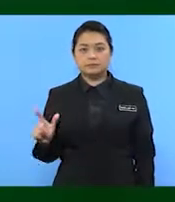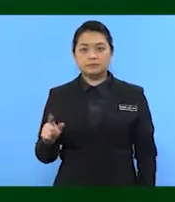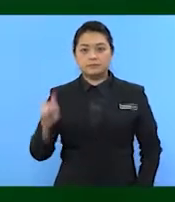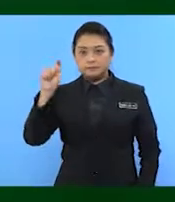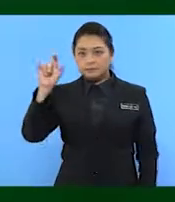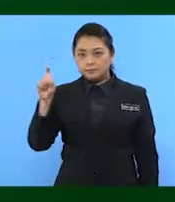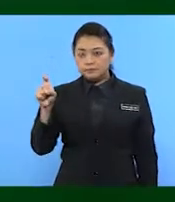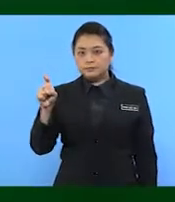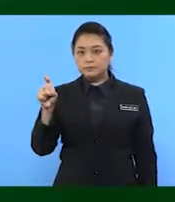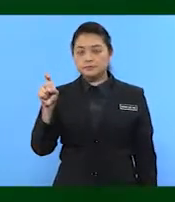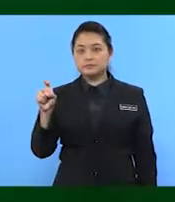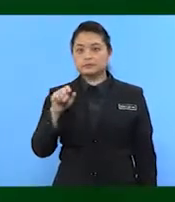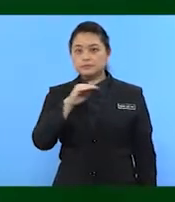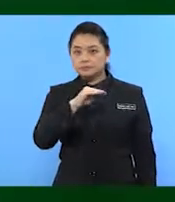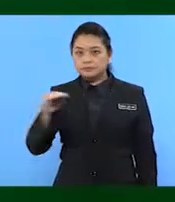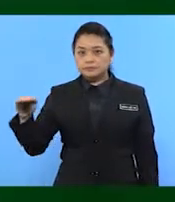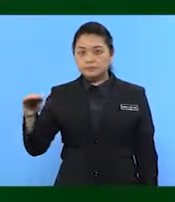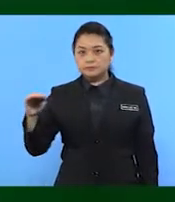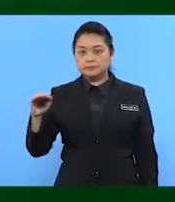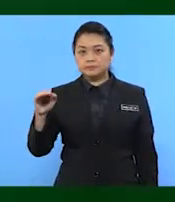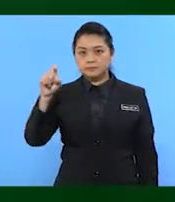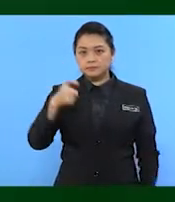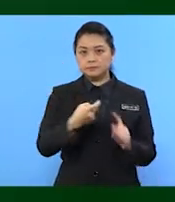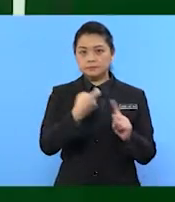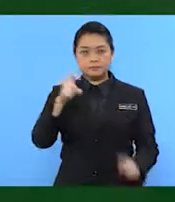mewakili jarak mengufuk dari paksi Y.